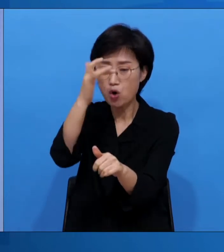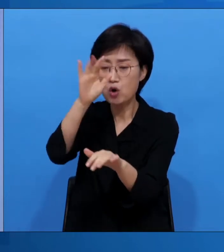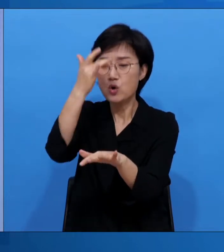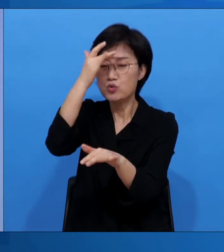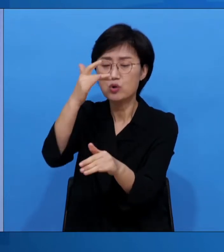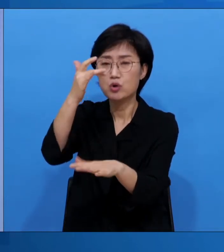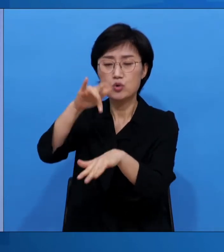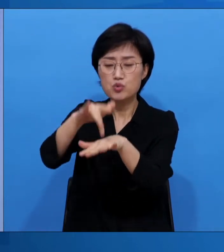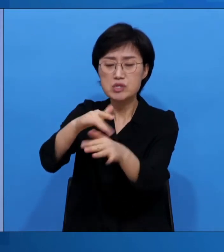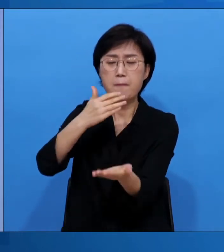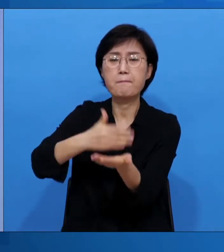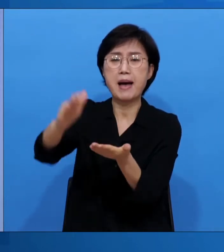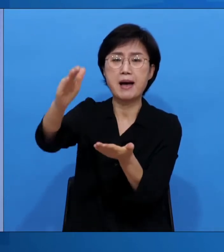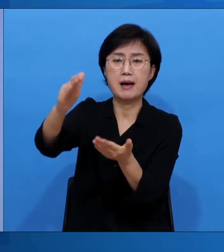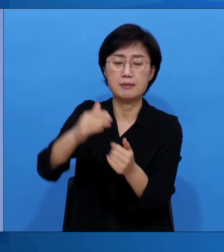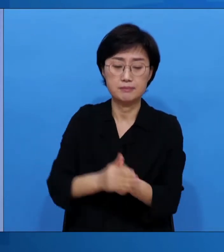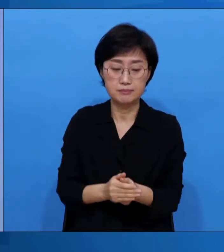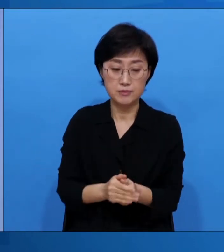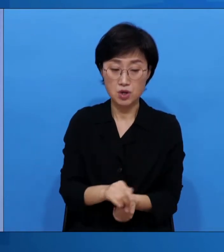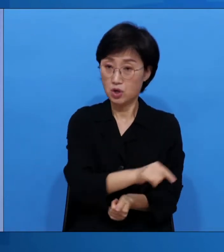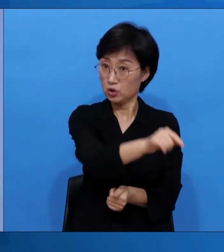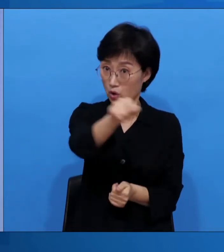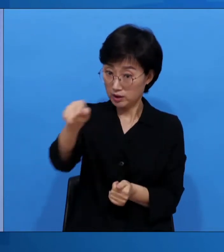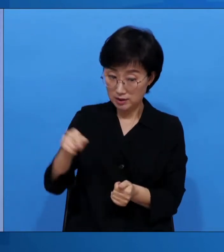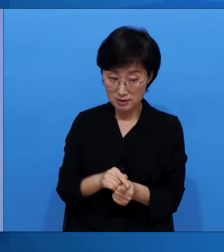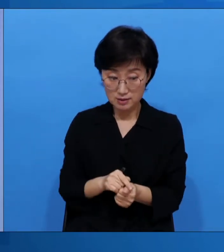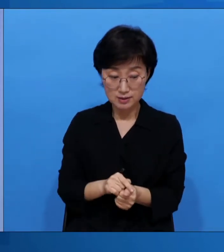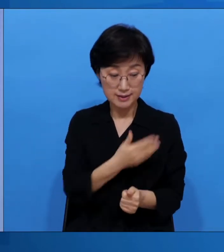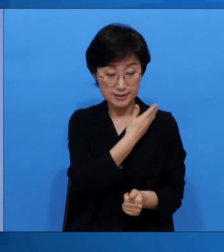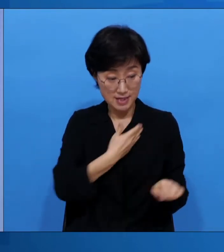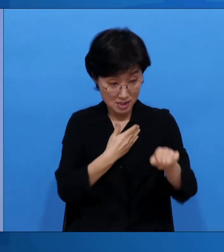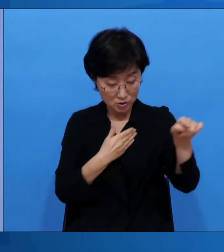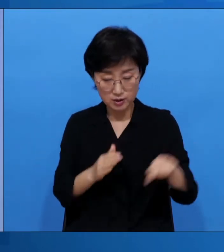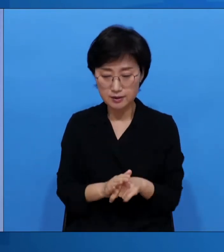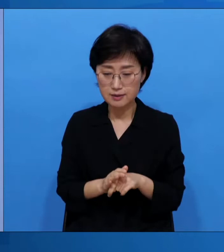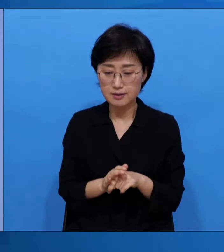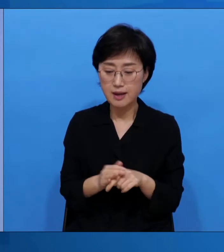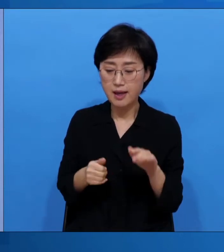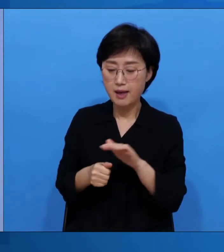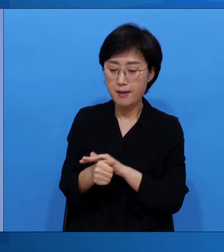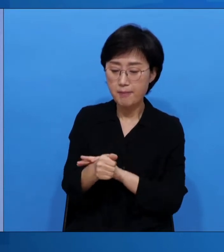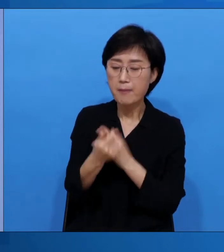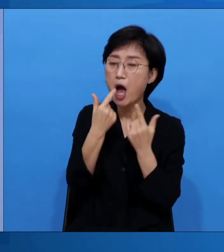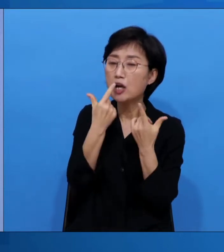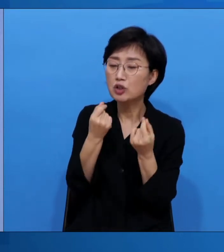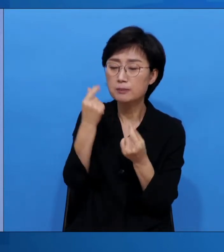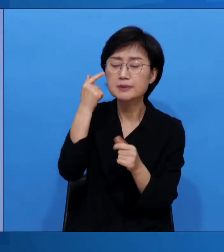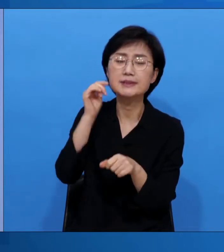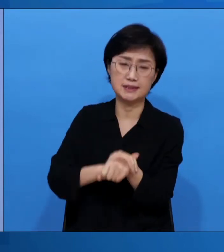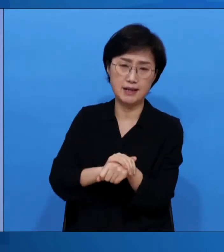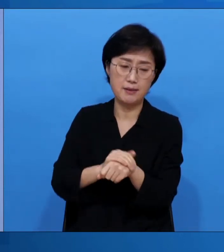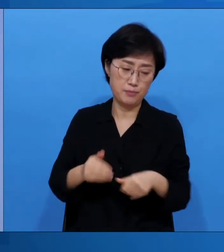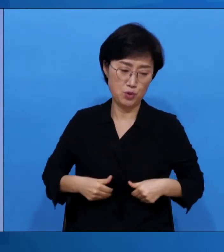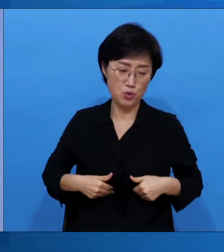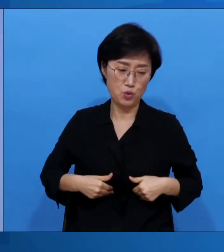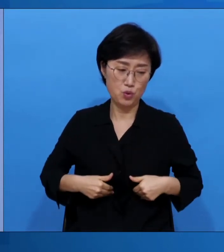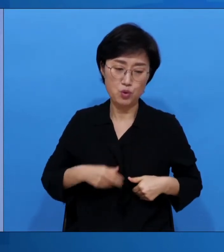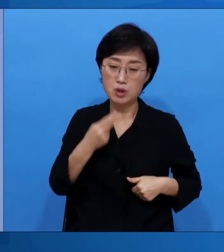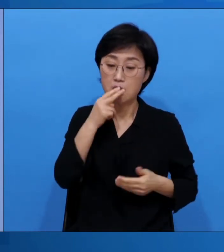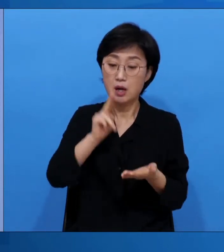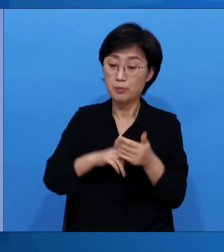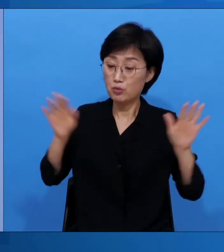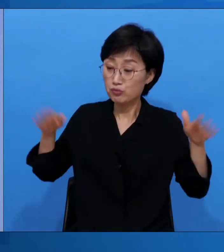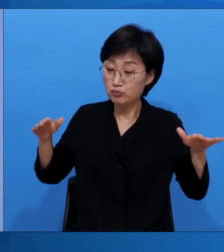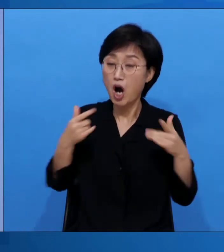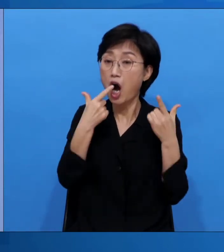dead. 단 뱀같이 지혜롭게 하고 비둘기같이 순결하게 해라. But it says to be like as innocent as doves. 왜